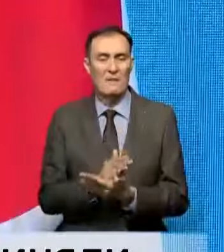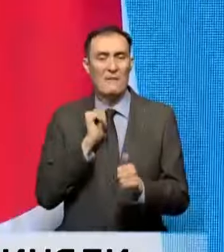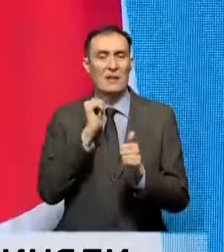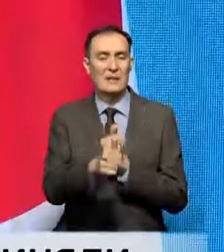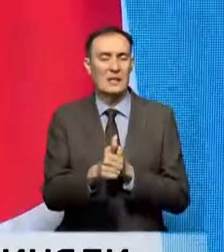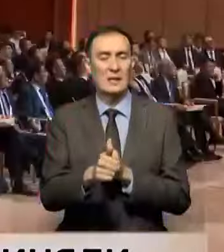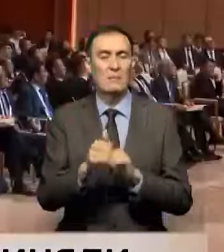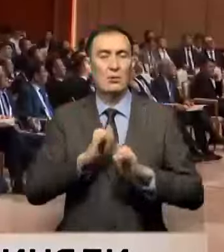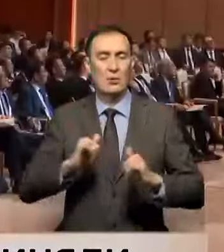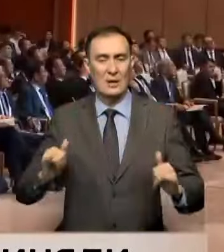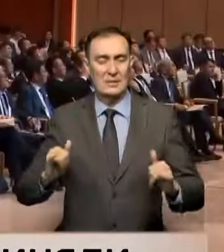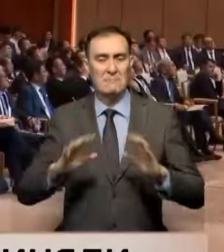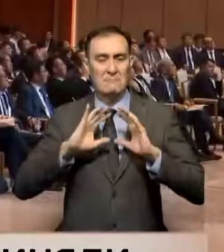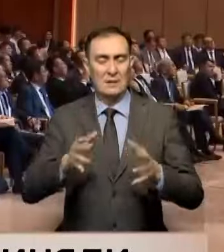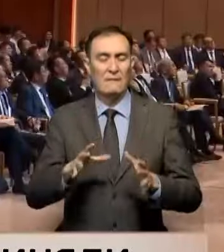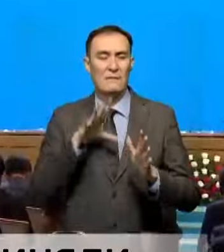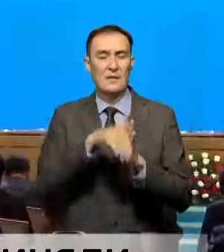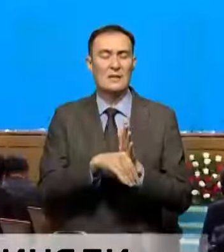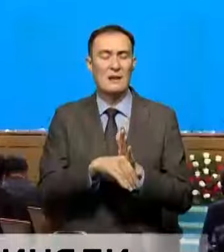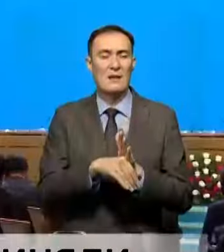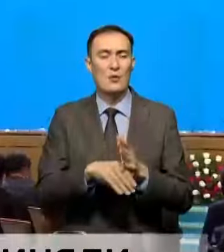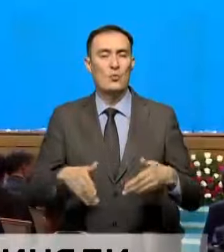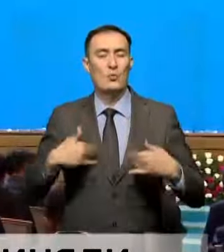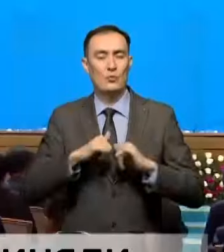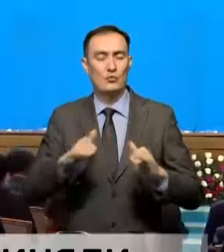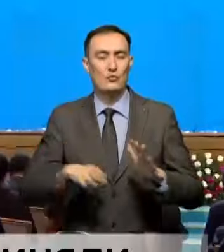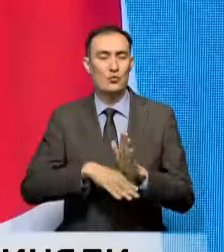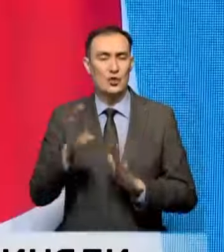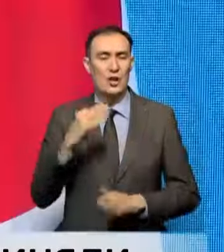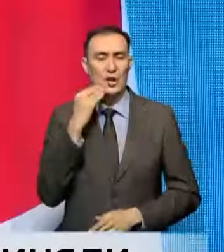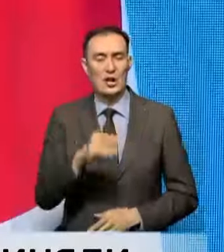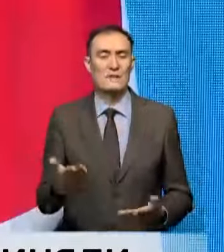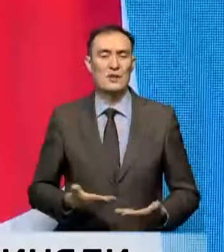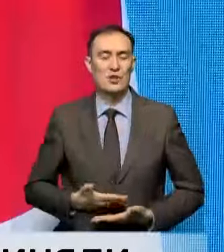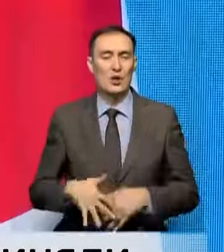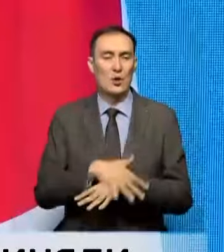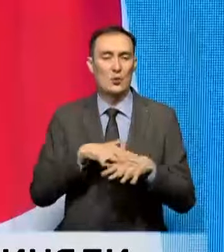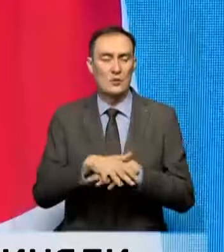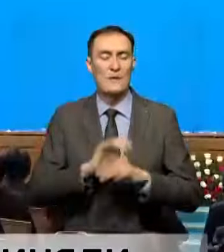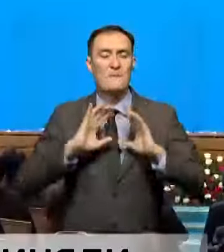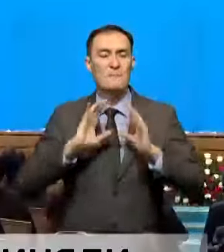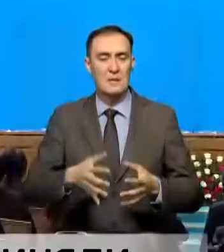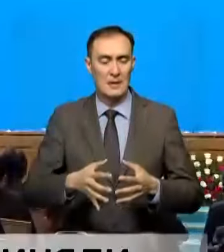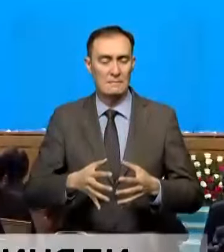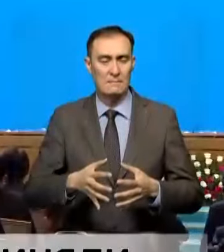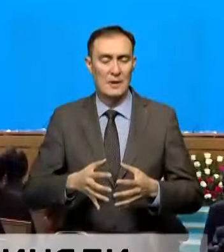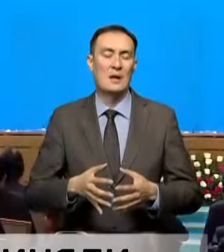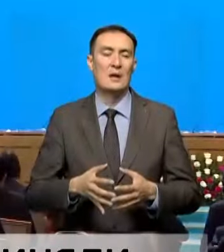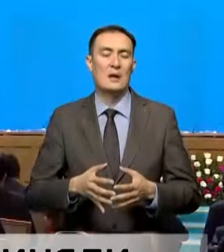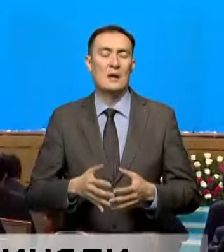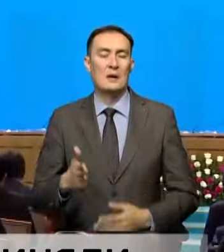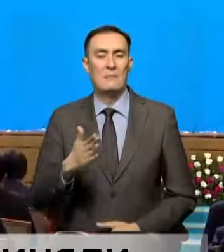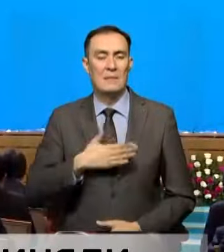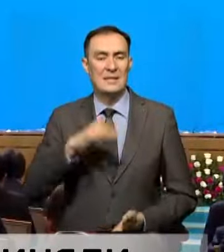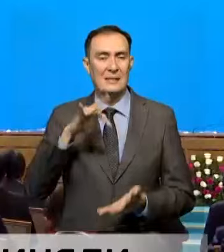авангарде прогресса, внося неоценимый вклад в улучшение качество жизни людей по всему миру. В свою